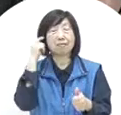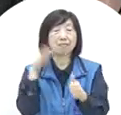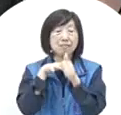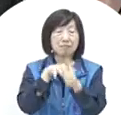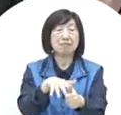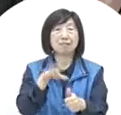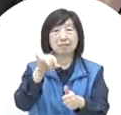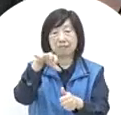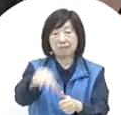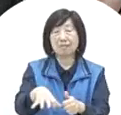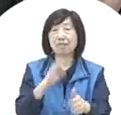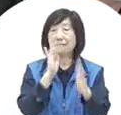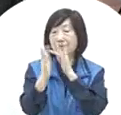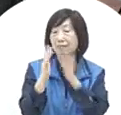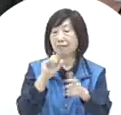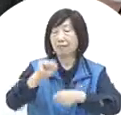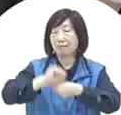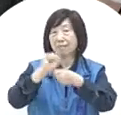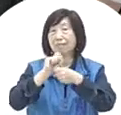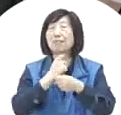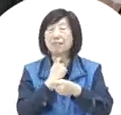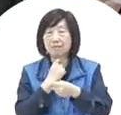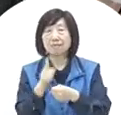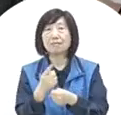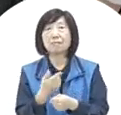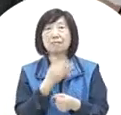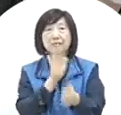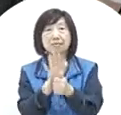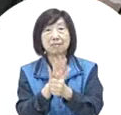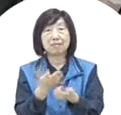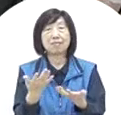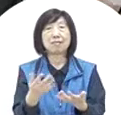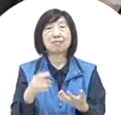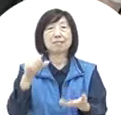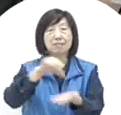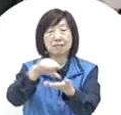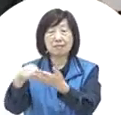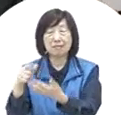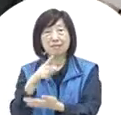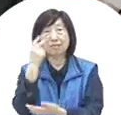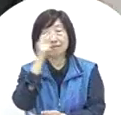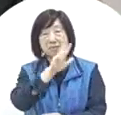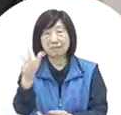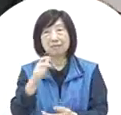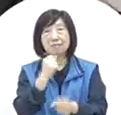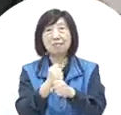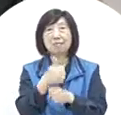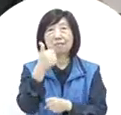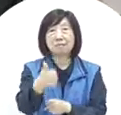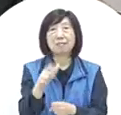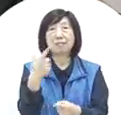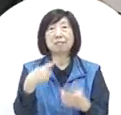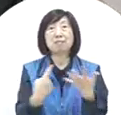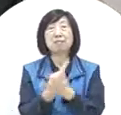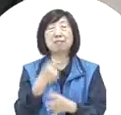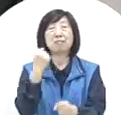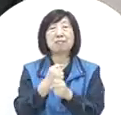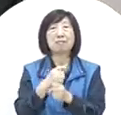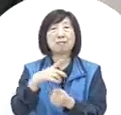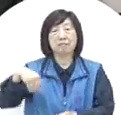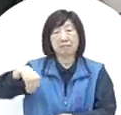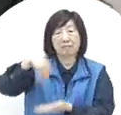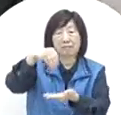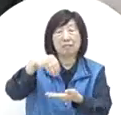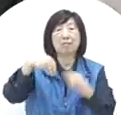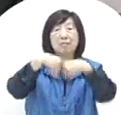方的繁荣，我们要带动地方的产业，我们要结合在地的特色，不是做一个礼盒来卖，然后一年只